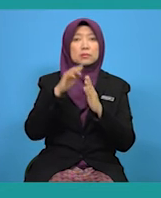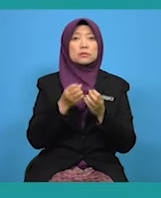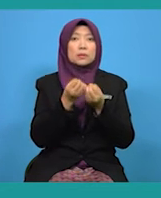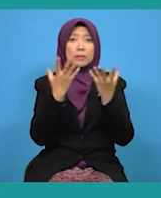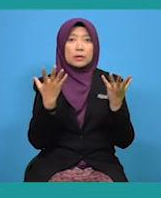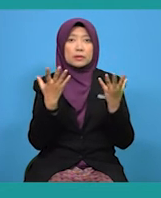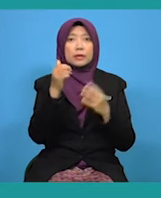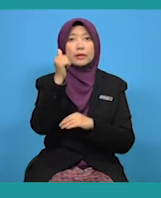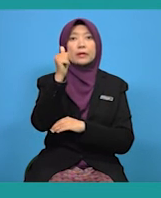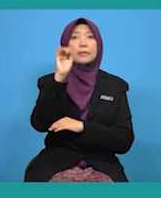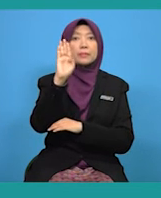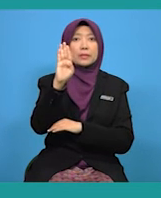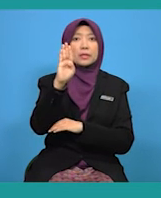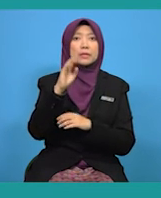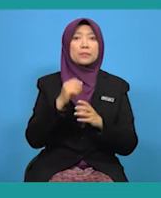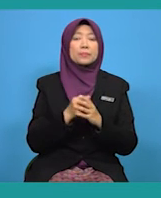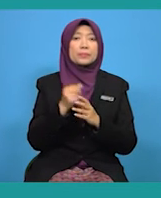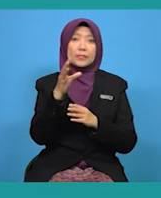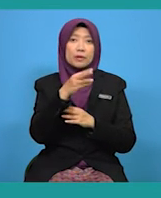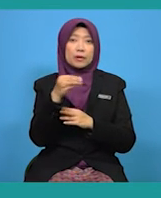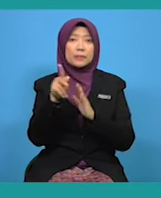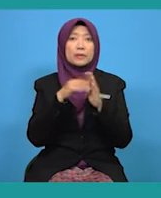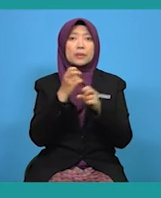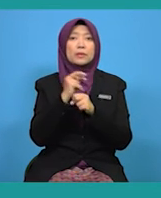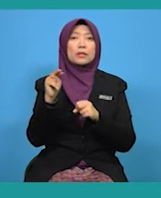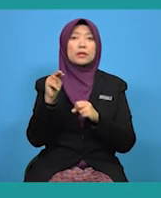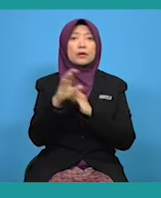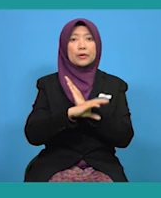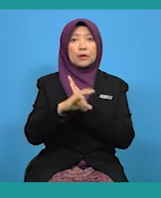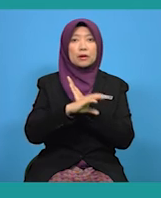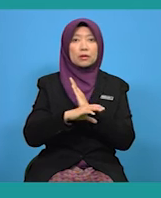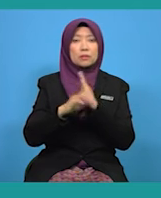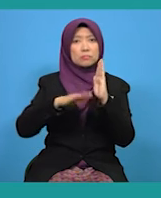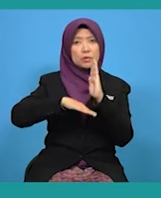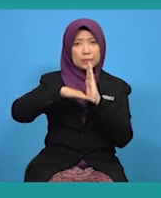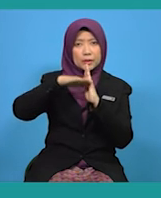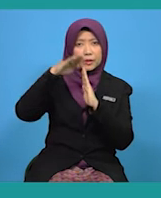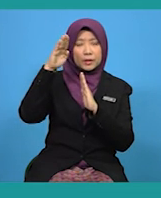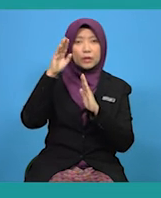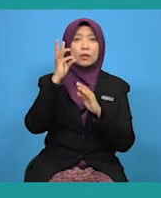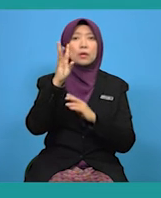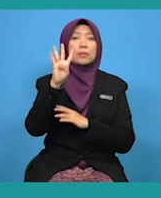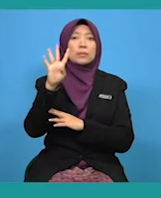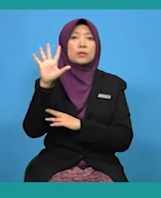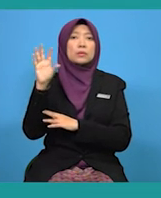sebanyak GB dan pendapatan negara yang melebihi